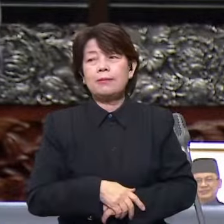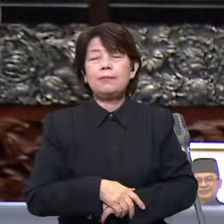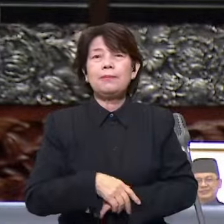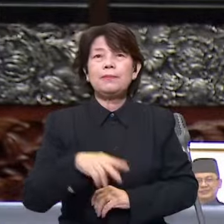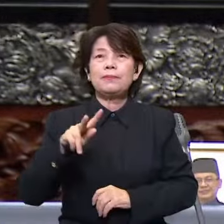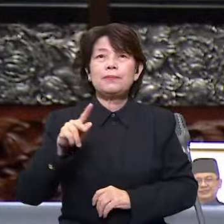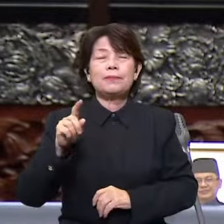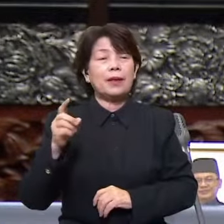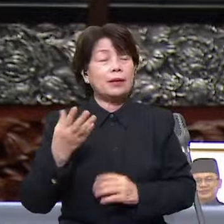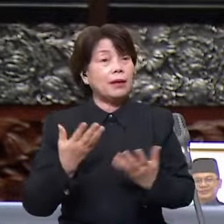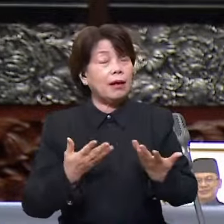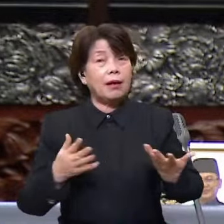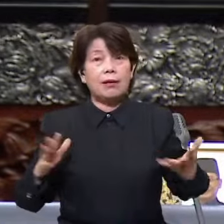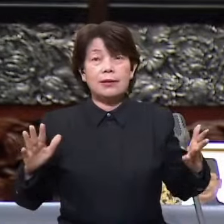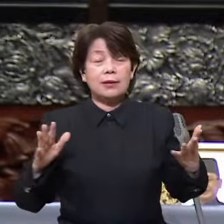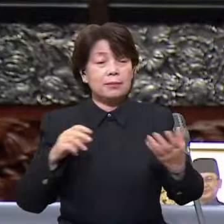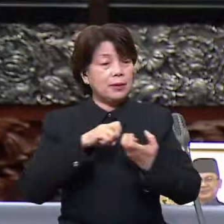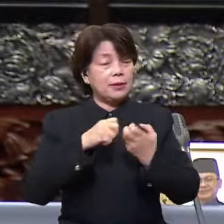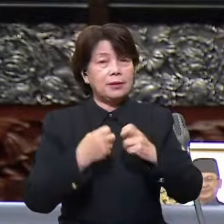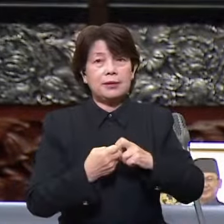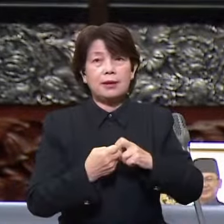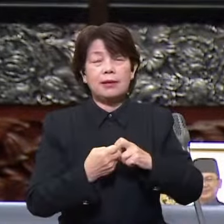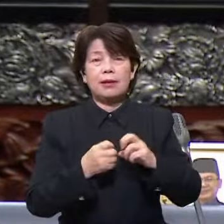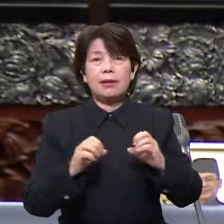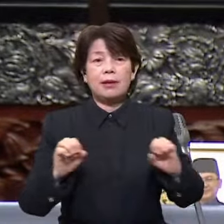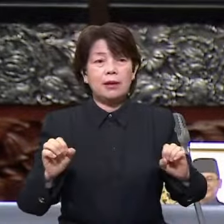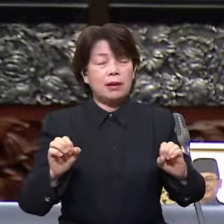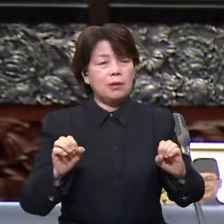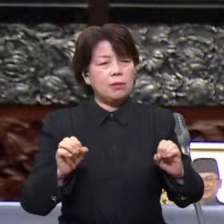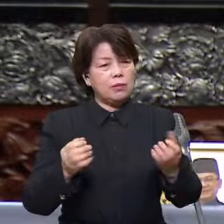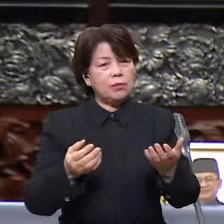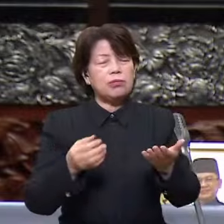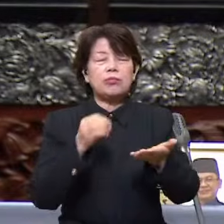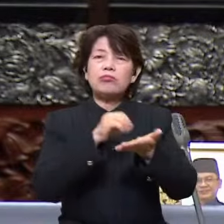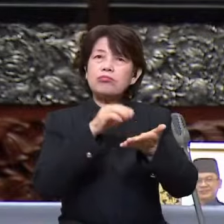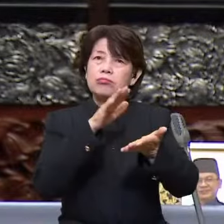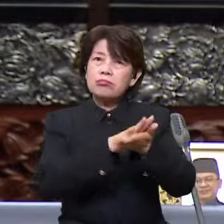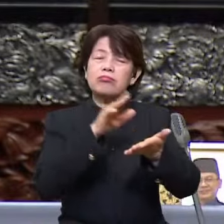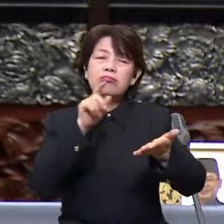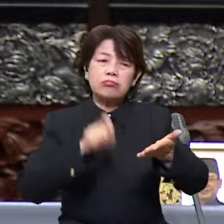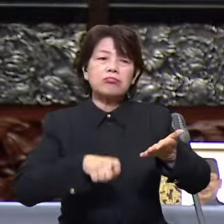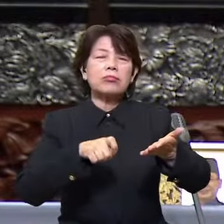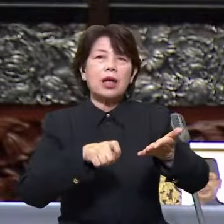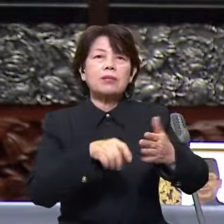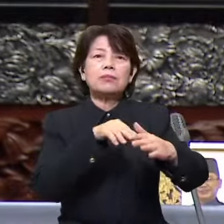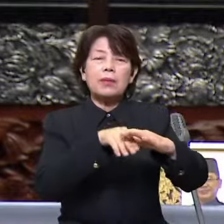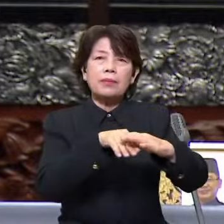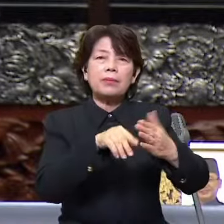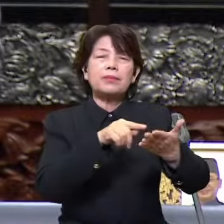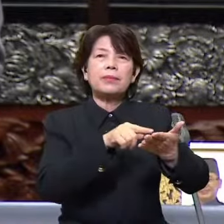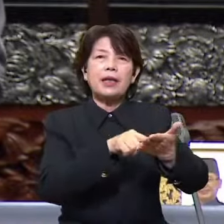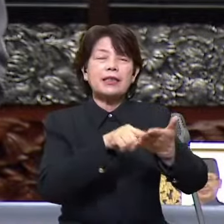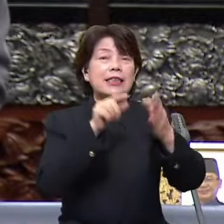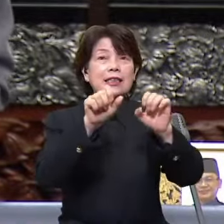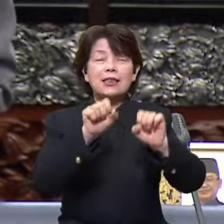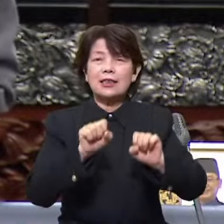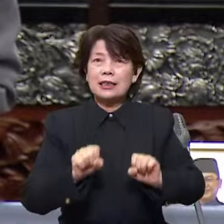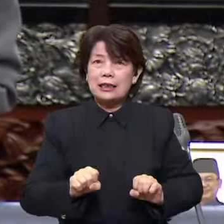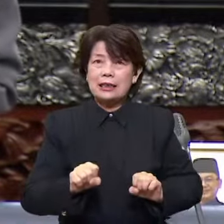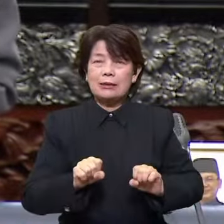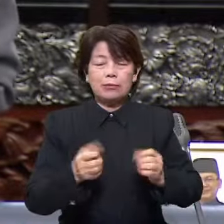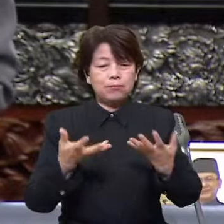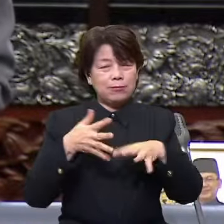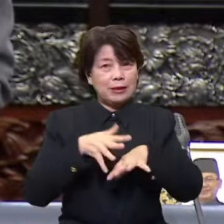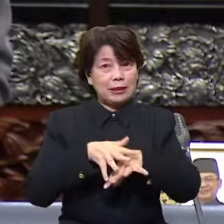Kita boleh sebenarnya meluluskan serta-merta sebaik saja dokumen lengkap dimasukkan kerana sistem kita telah pun diintegrasi